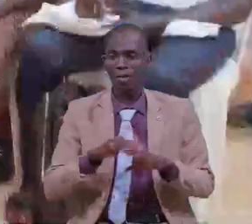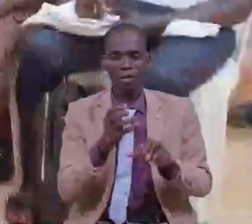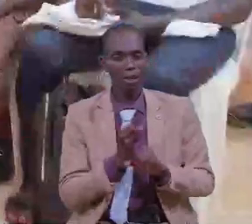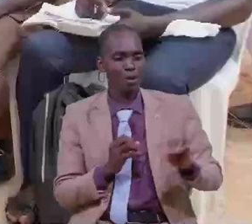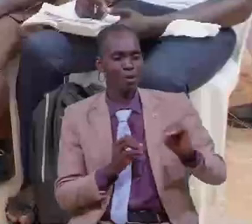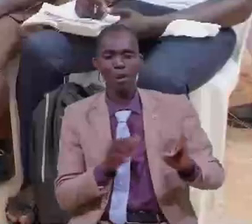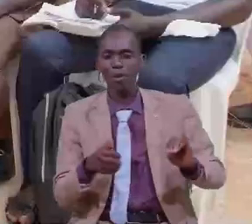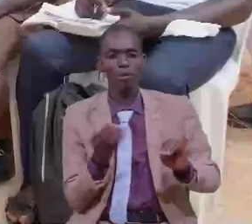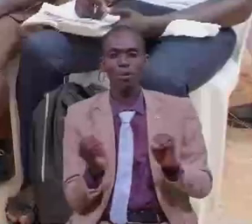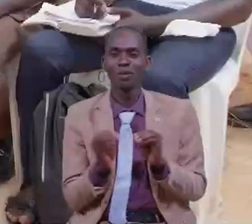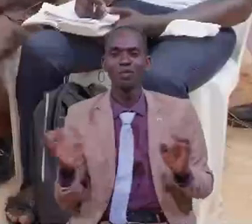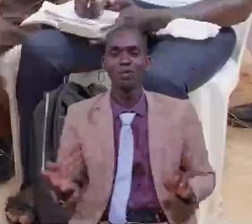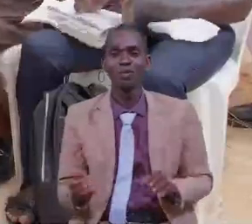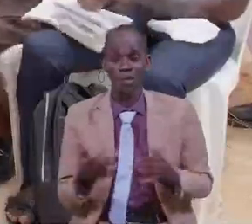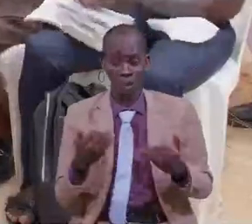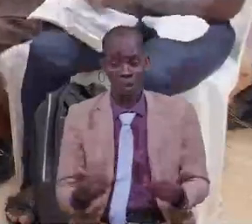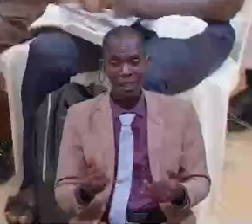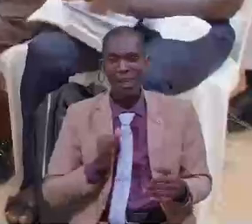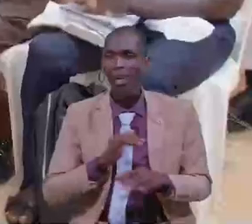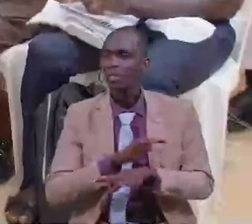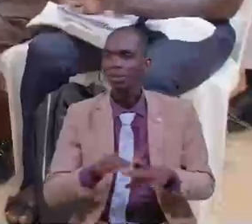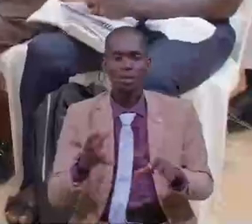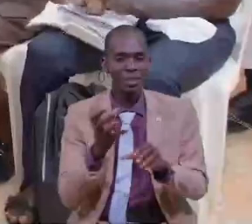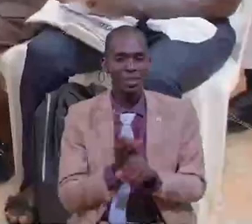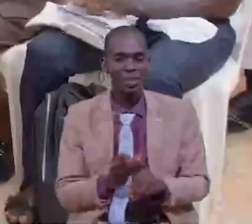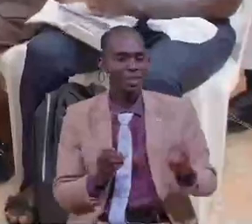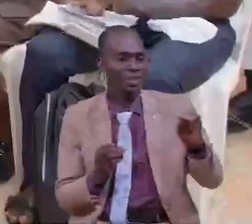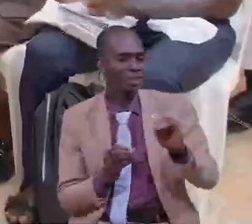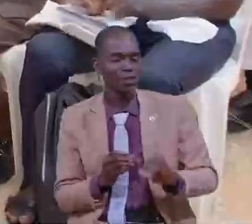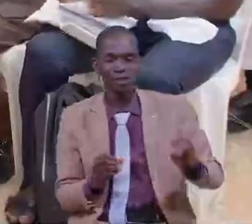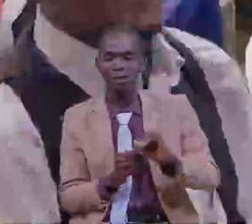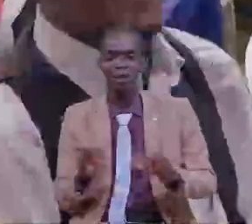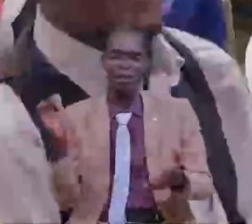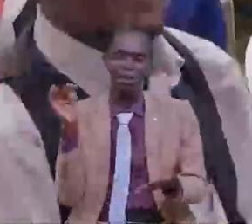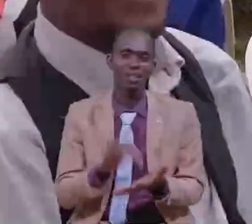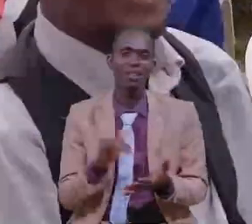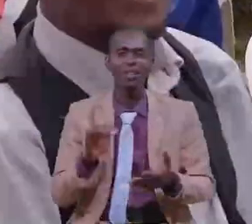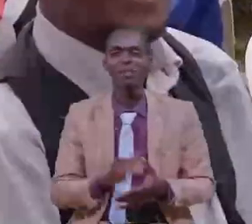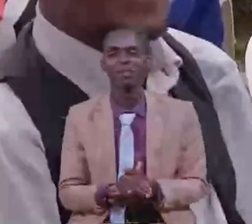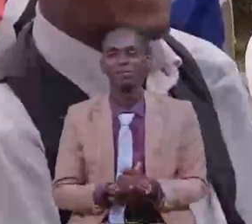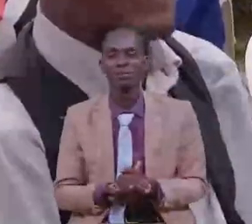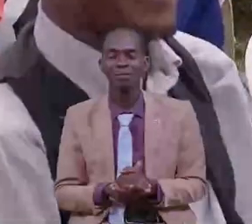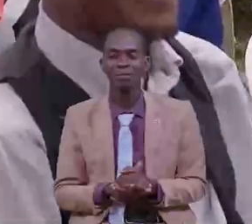je ne reçois plus de zéro. J'ai dit, aujourd'hui, je ne reçois plus de zéro.